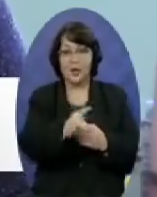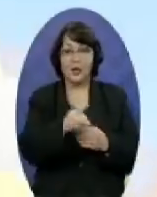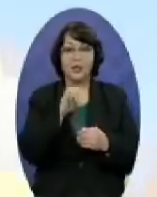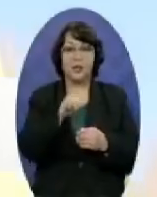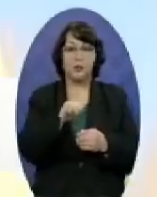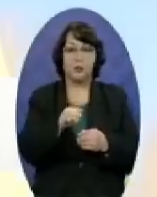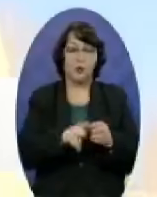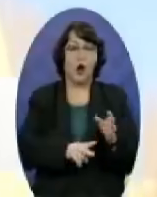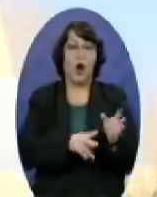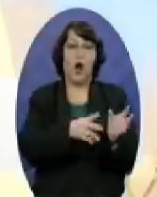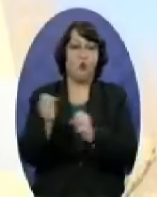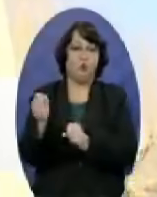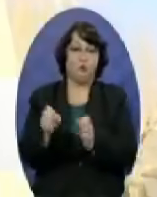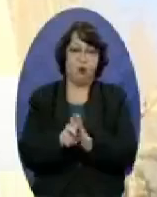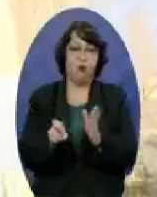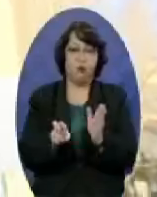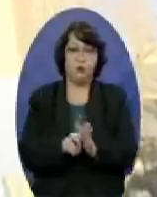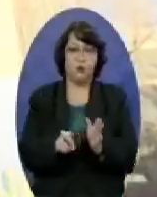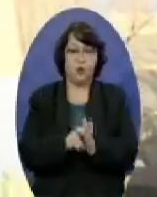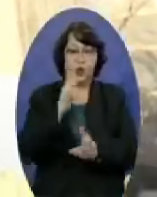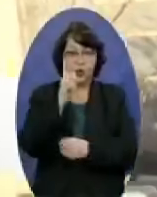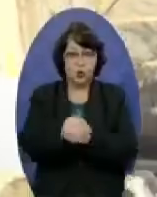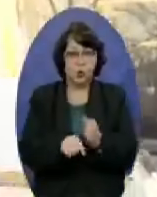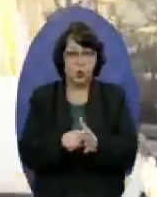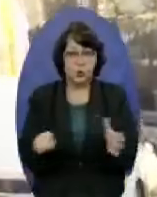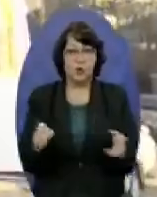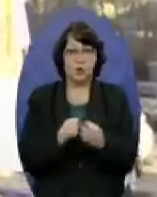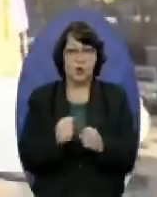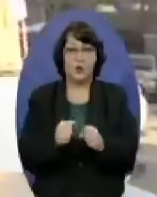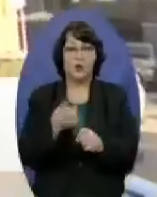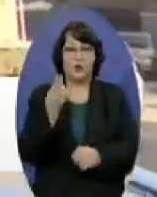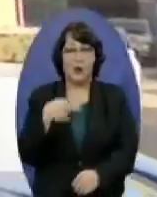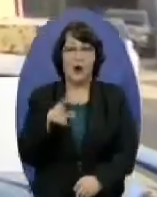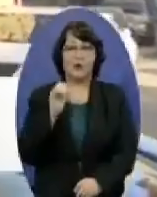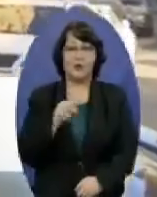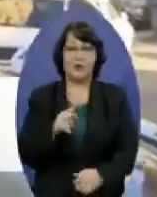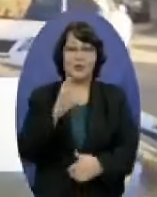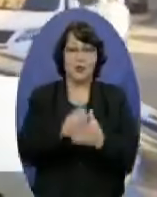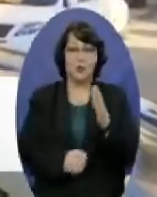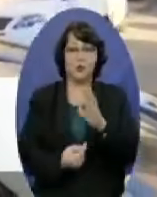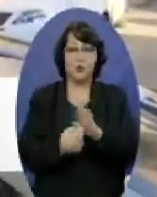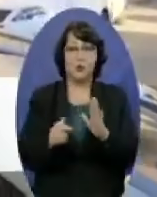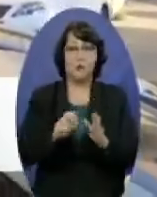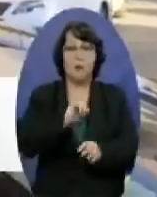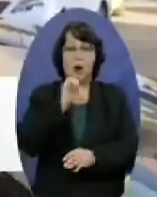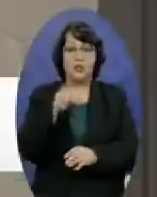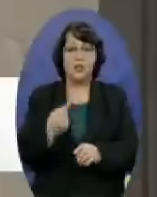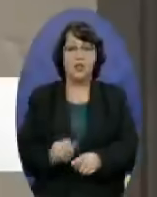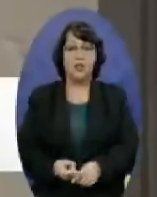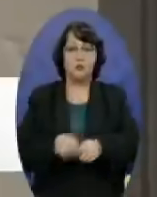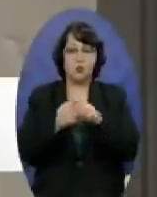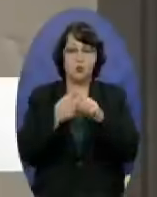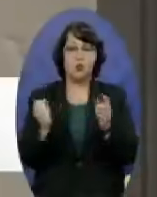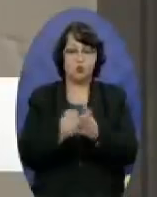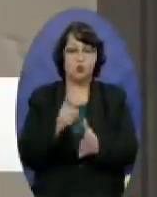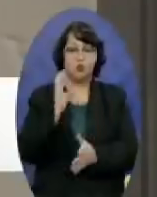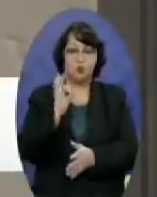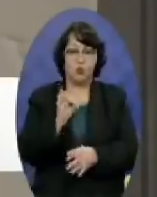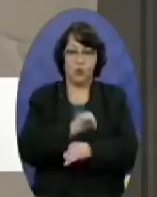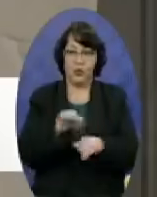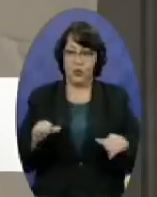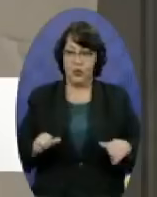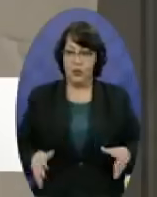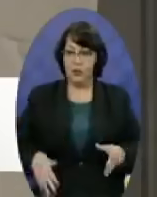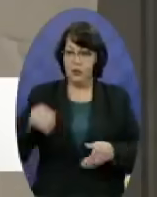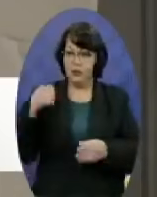нэлээд байгаа. Энэ хууль нэг жилийн хугацаанд л хэрэгжинэ. Даатгалын сангийн суурь базыг нэмэгдүүлэх ач холбогдолтой гэж үзэж байгаа ч нөгөө талаас эргээд